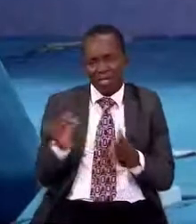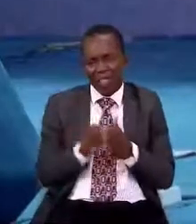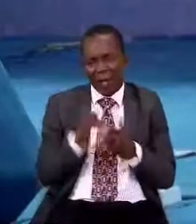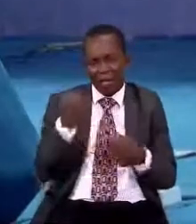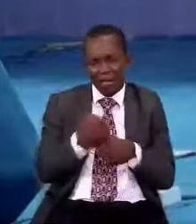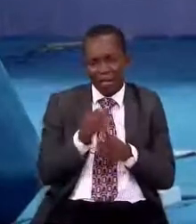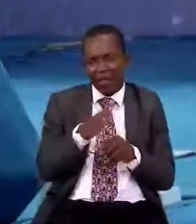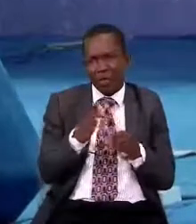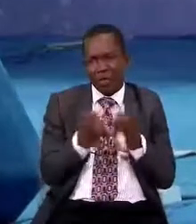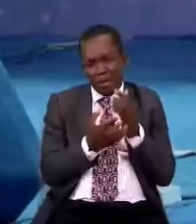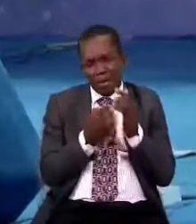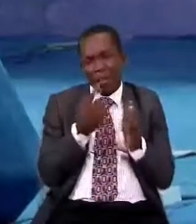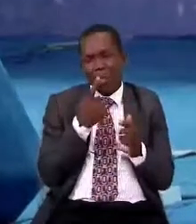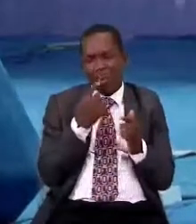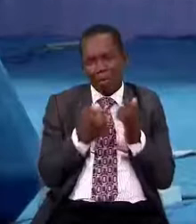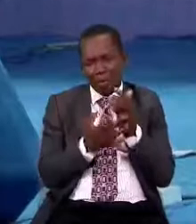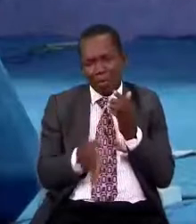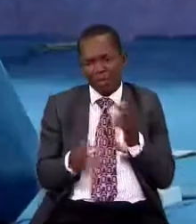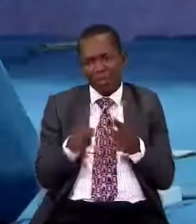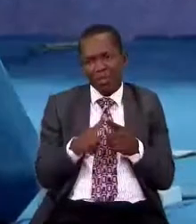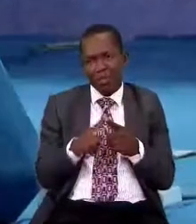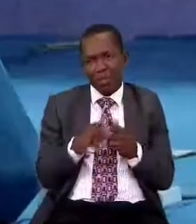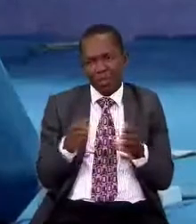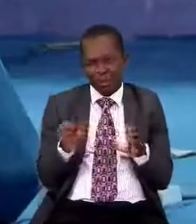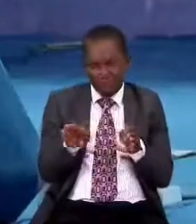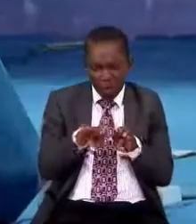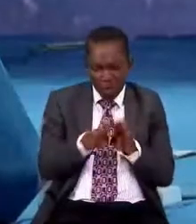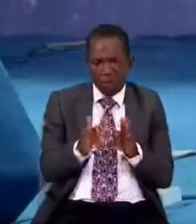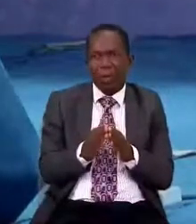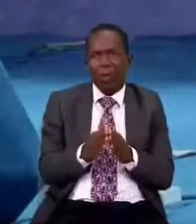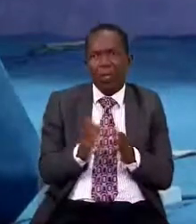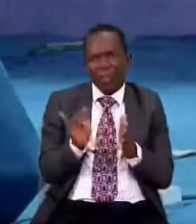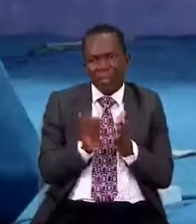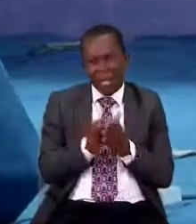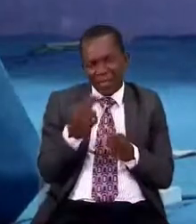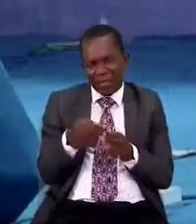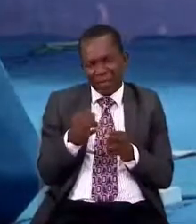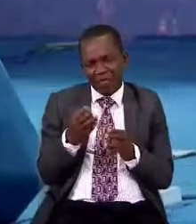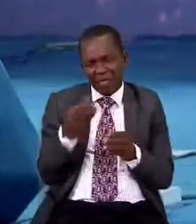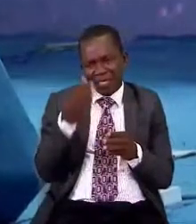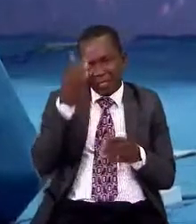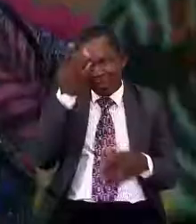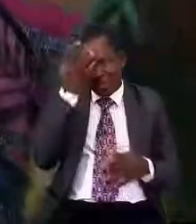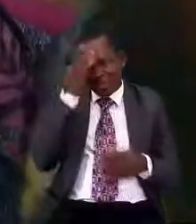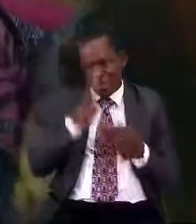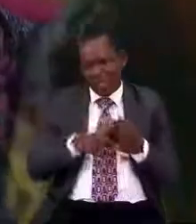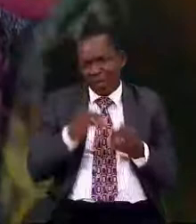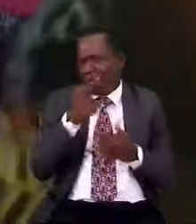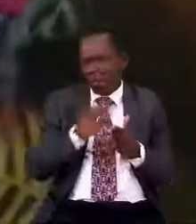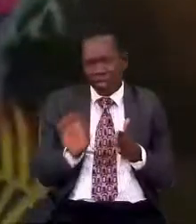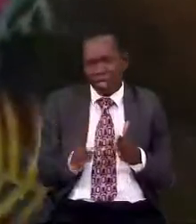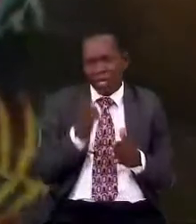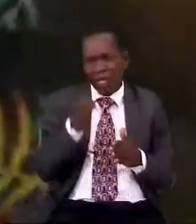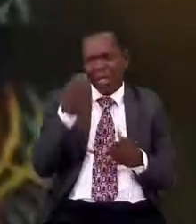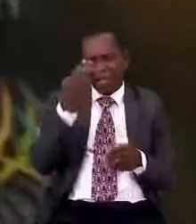fait amener la douleur dans ta colonne vertébrale, quel que soit le nom de Jésus